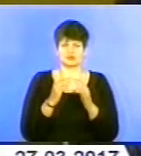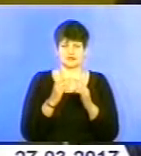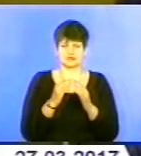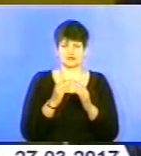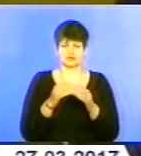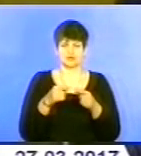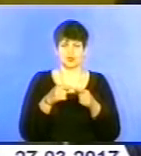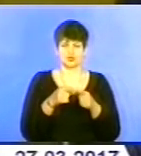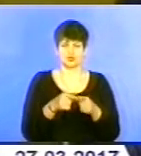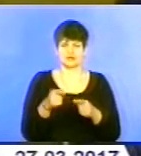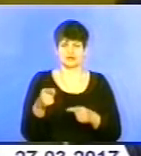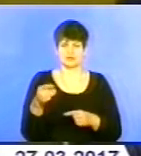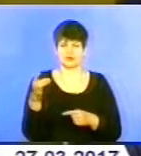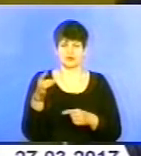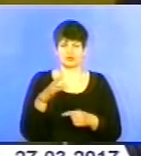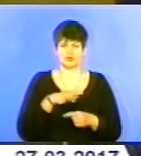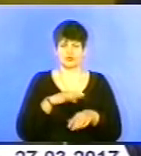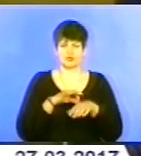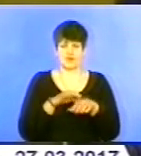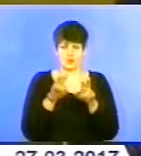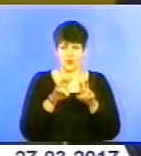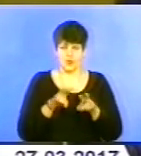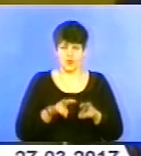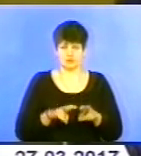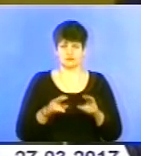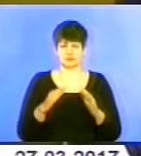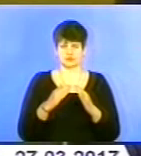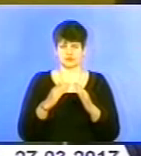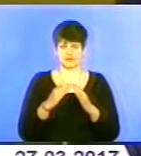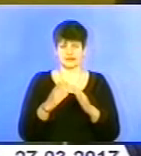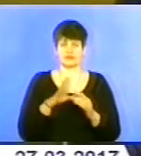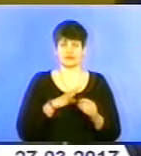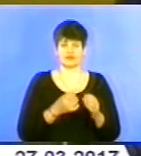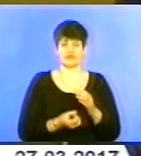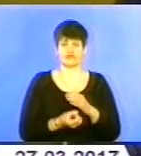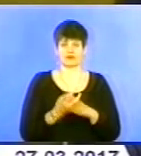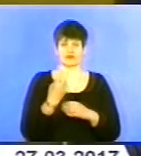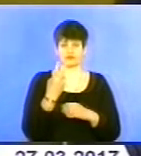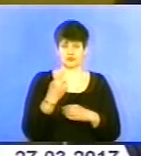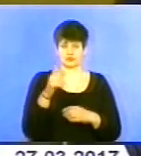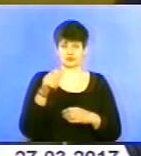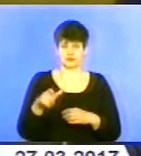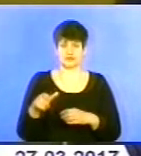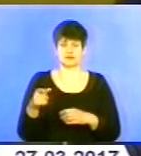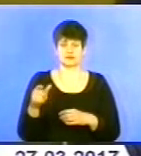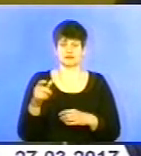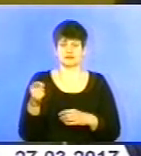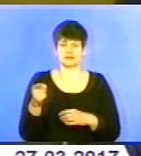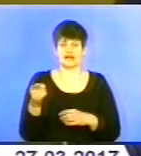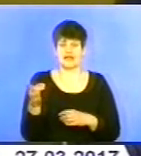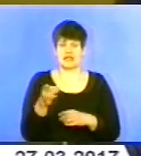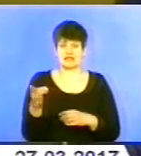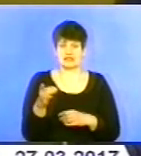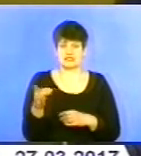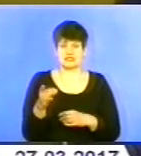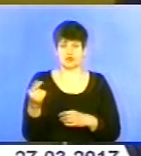хуторі Тернопільського району було проведено огляд житлового будинку, де було виявлено двох жителів Рівненської області, які у